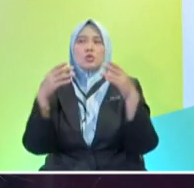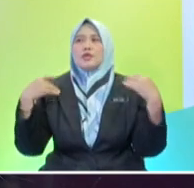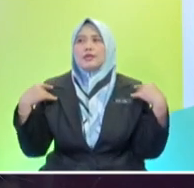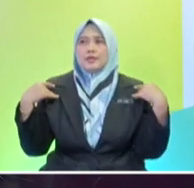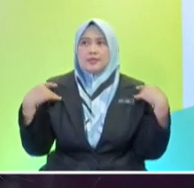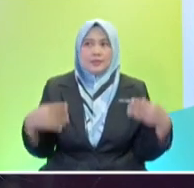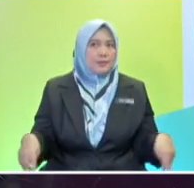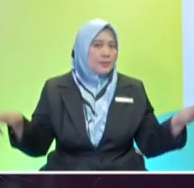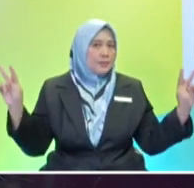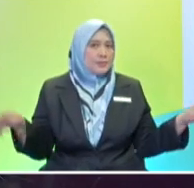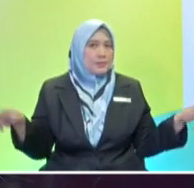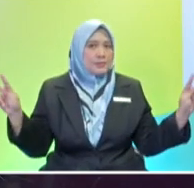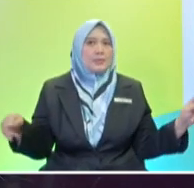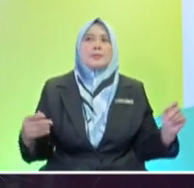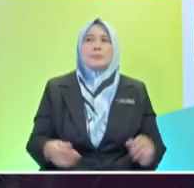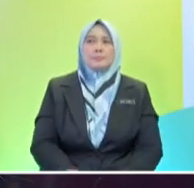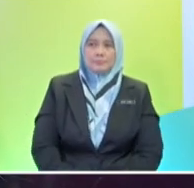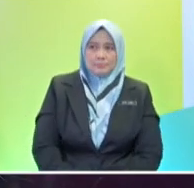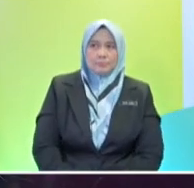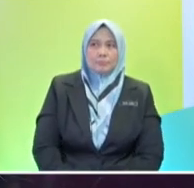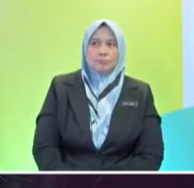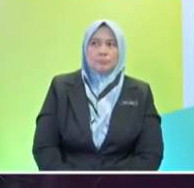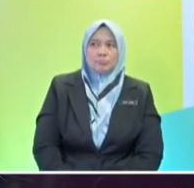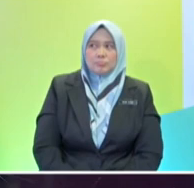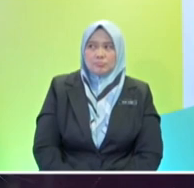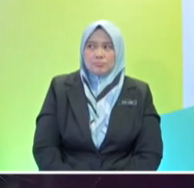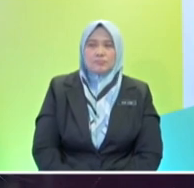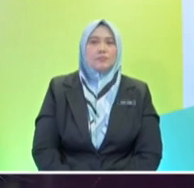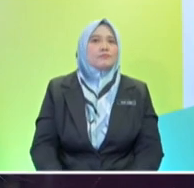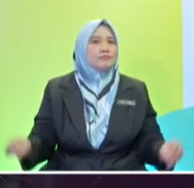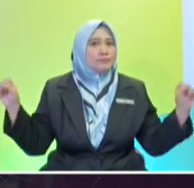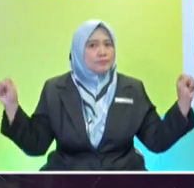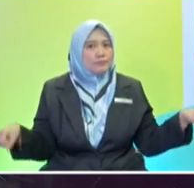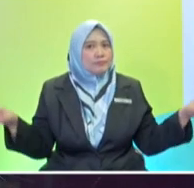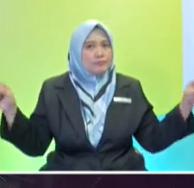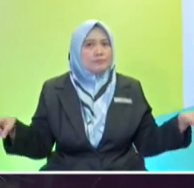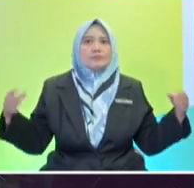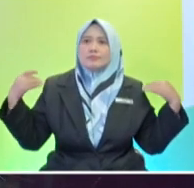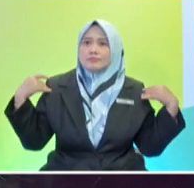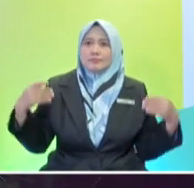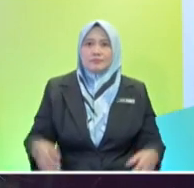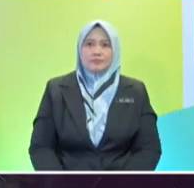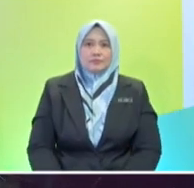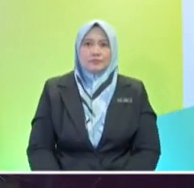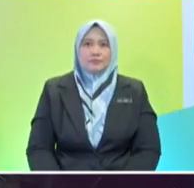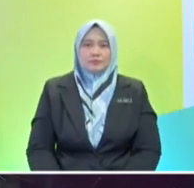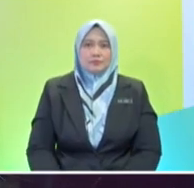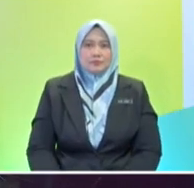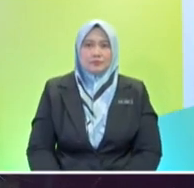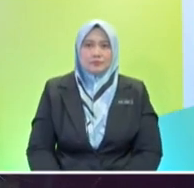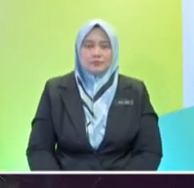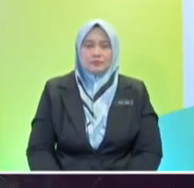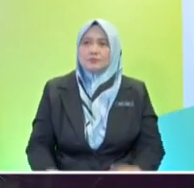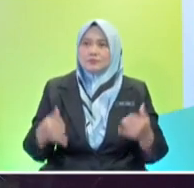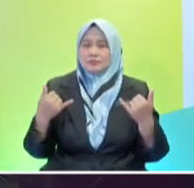pepatung juga mempunyai kepak ataupun sayap. Ya, betul Mira. Baiklah. Okey cikgu, kita dah jelas dah